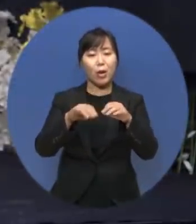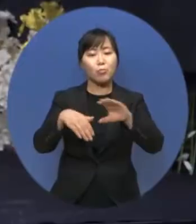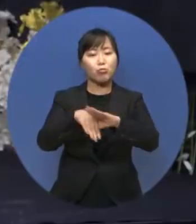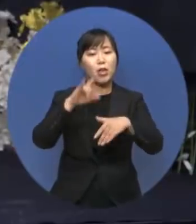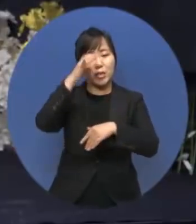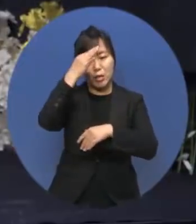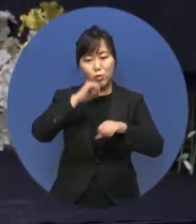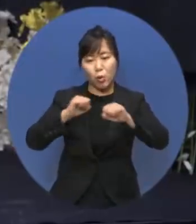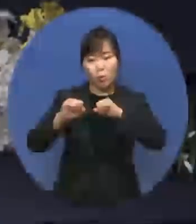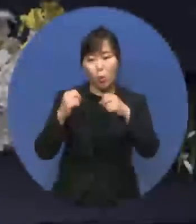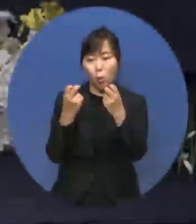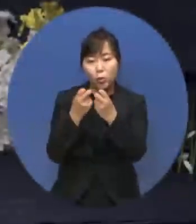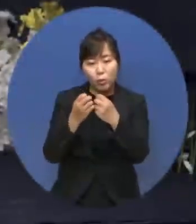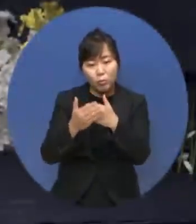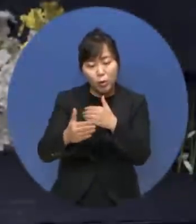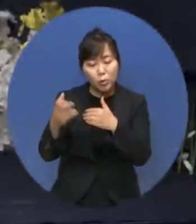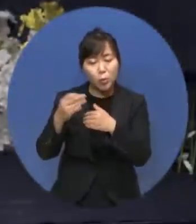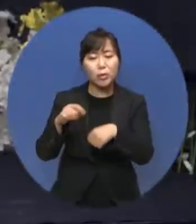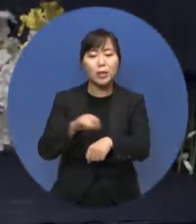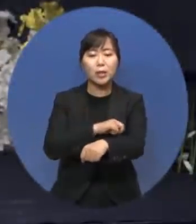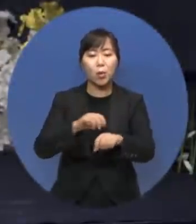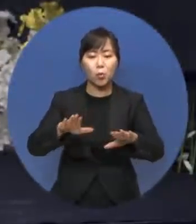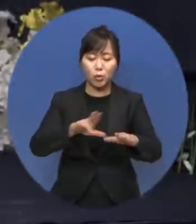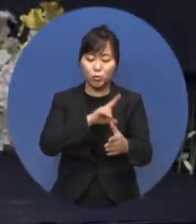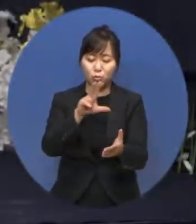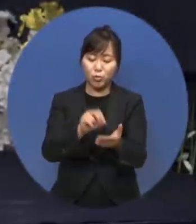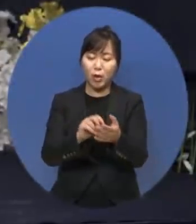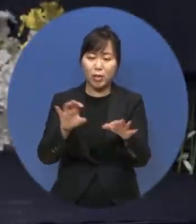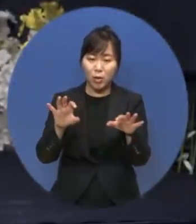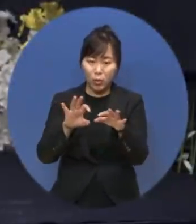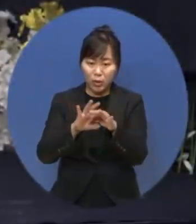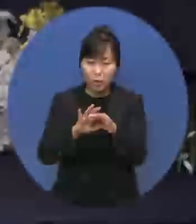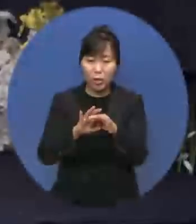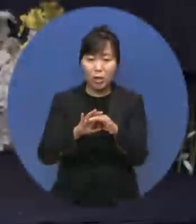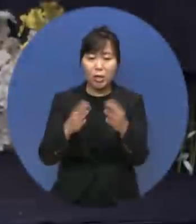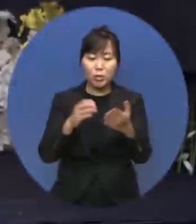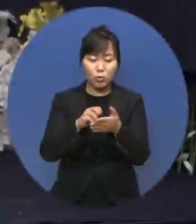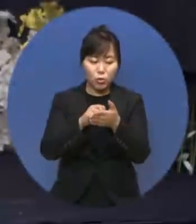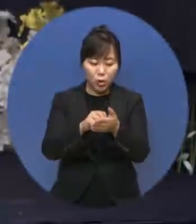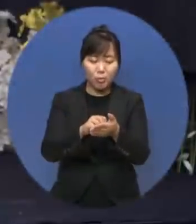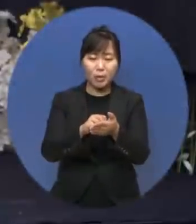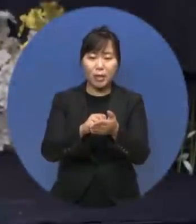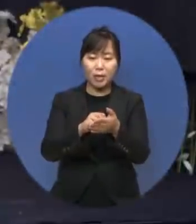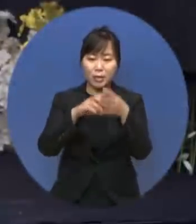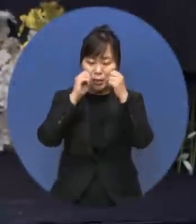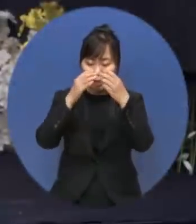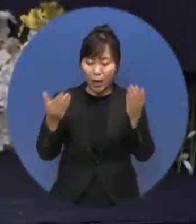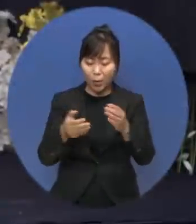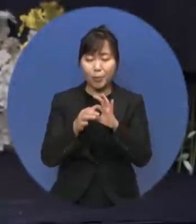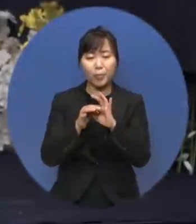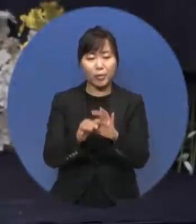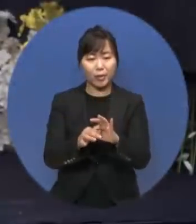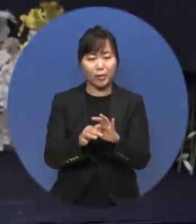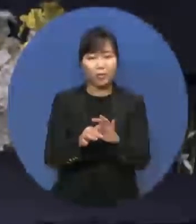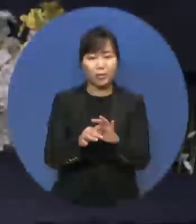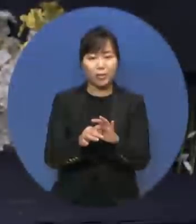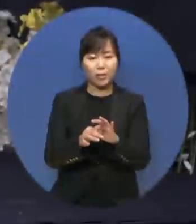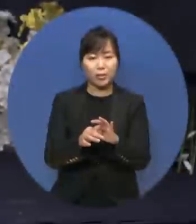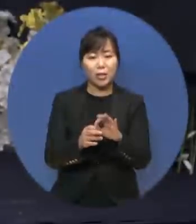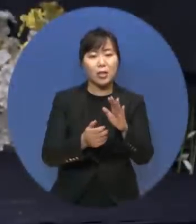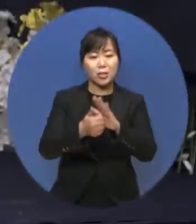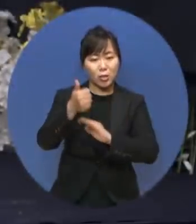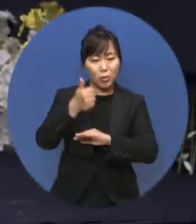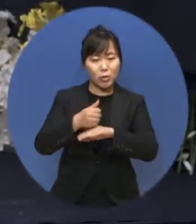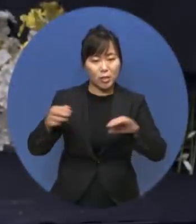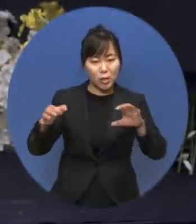활동이 어떻게 전개되고 있는지, 그리고 특히 오늘의 주제와 연관해서 뭐 취업이나 창업과 같은 그런